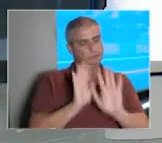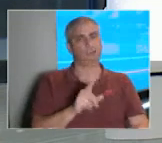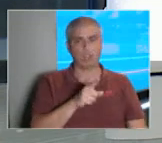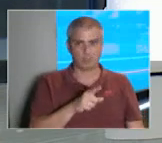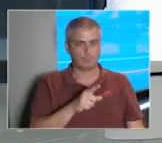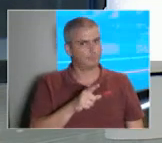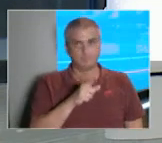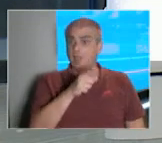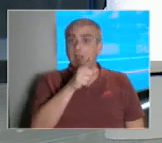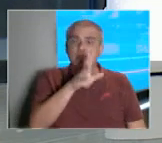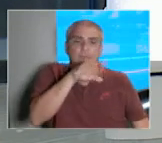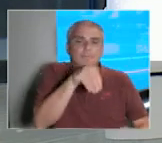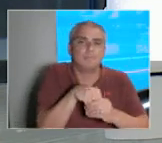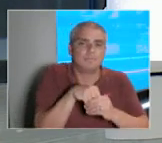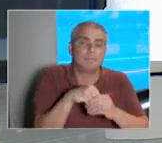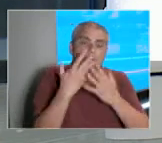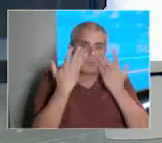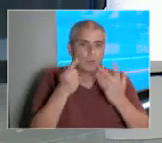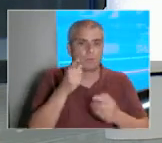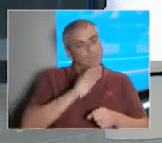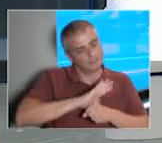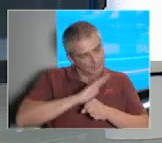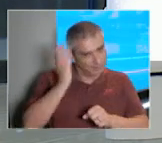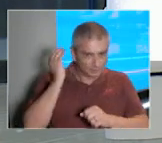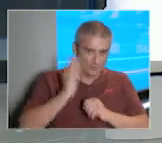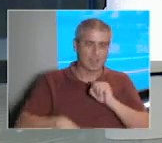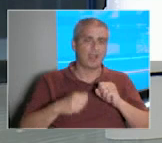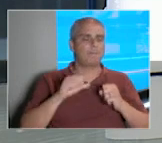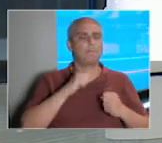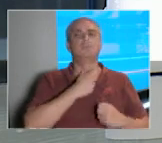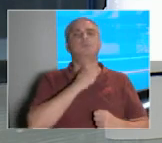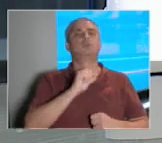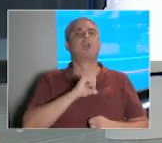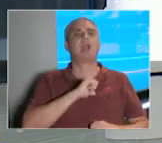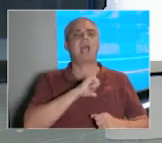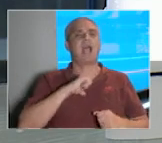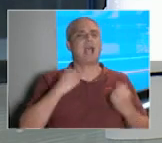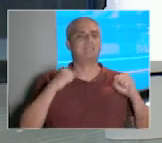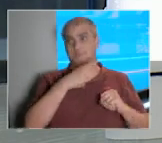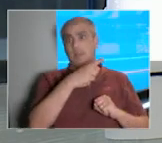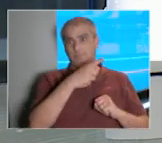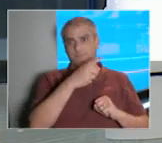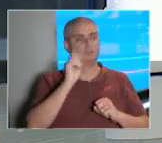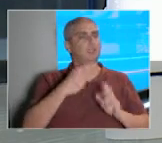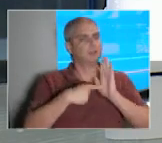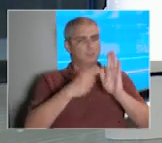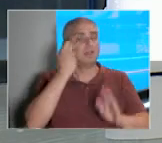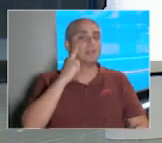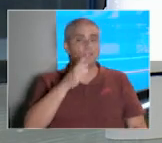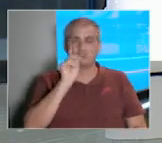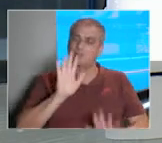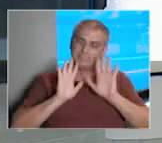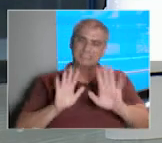ומתאבים. אתם חלק ברור ואשם מסירוס המצוקה של העצמאים שהייתה צריכה להישמע אמש בקול גדול בכיכר. תתביישו, גם